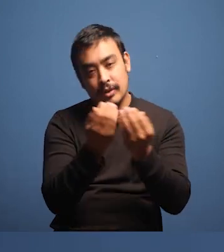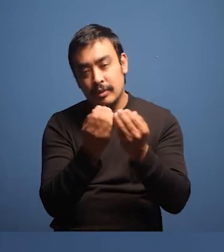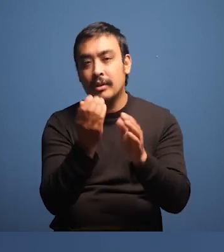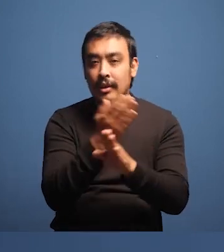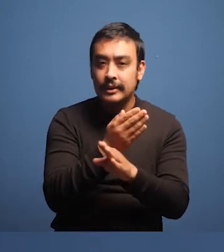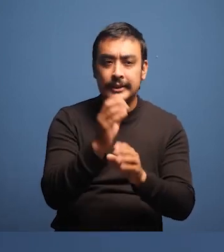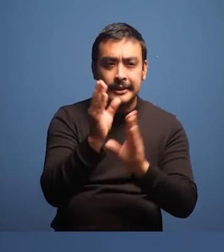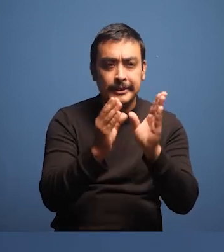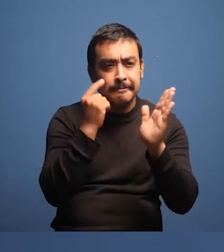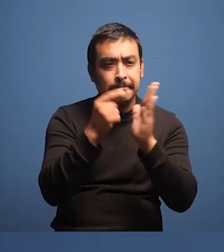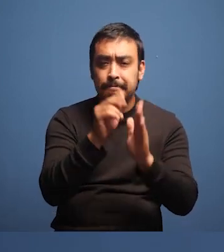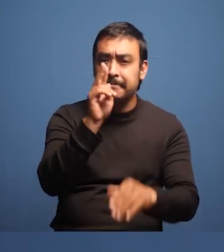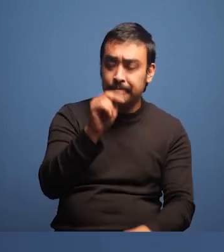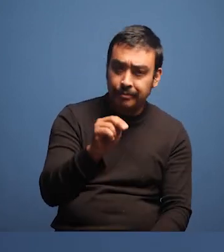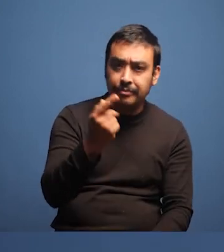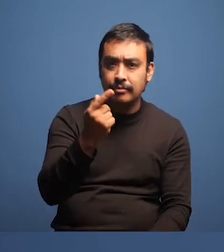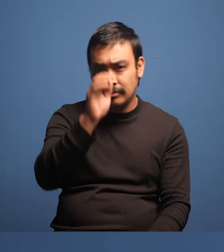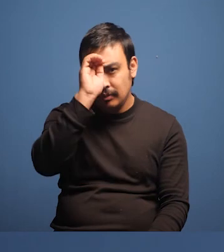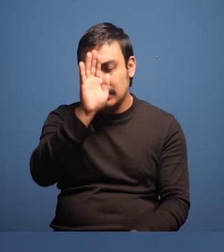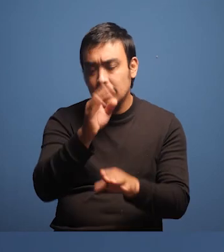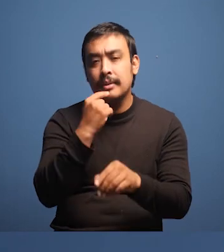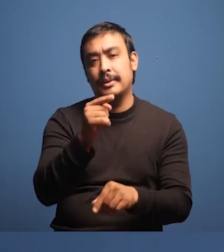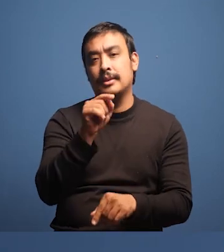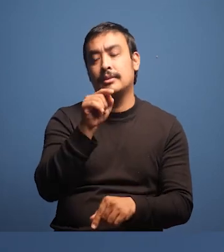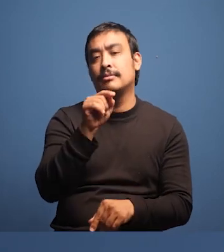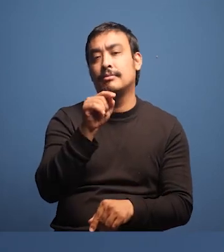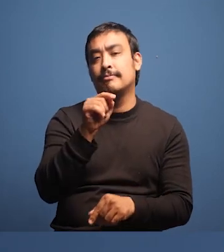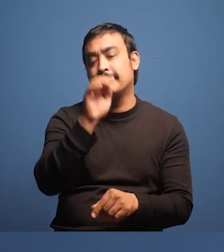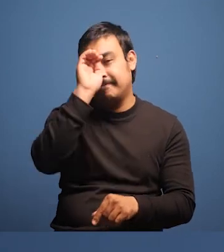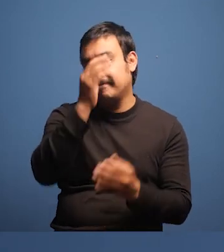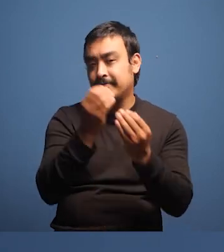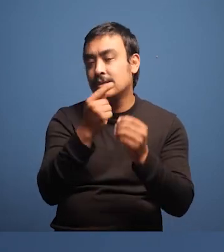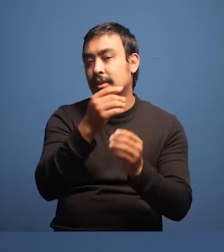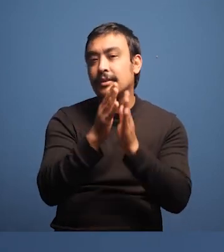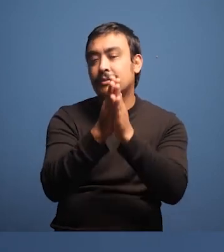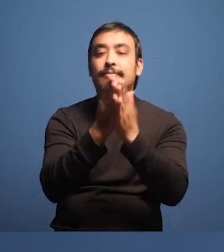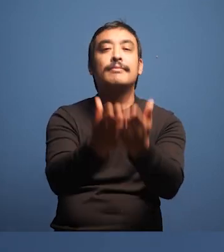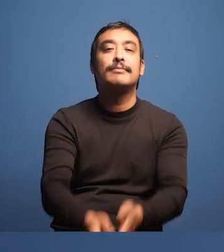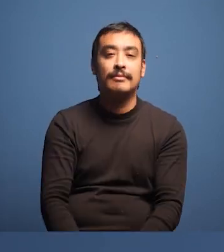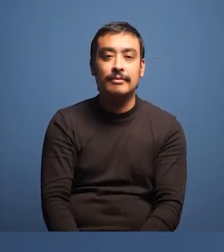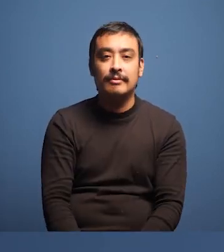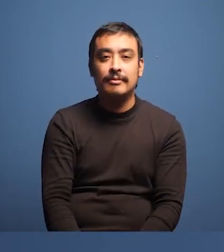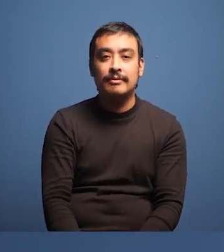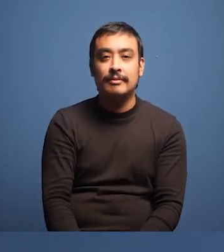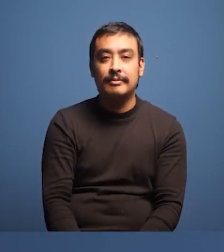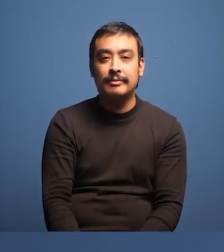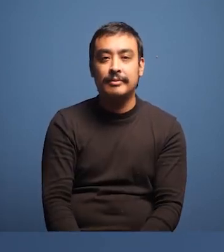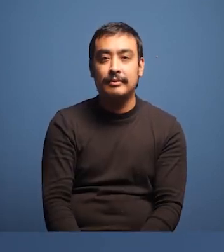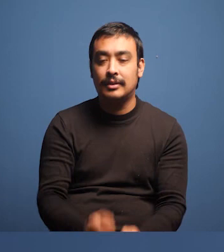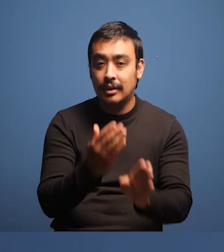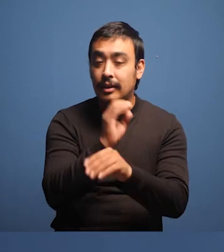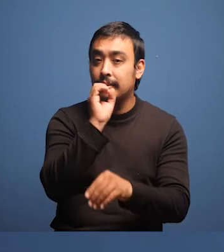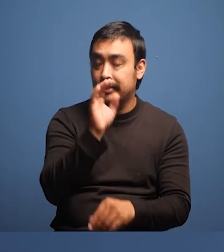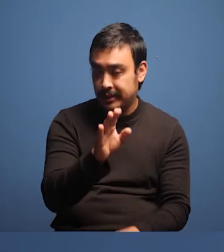त्यस्तो हाइलाइट गर्नुपर्ने मेसेजहरु छ भने तपाईलाई मैले मेसेज दिनको लागि अनुरोध गर्न चाहे। सो त्यो त मैले अघि पनि भनिहालेँ हैन